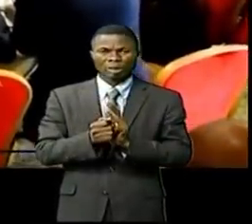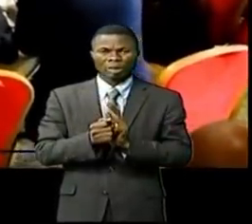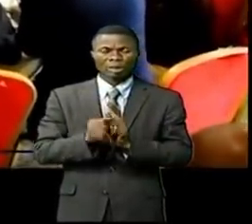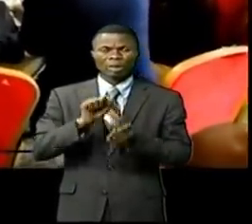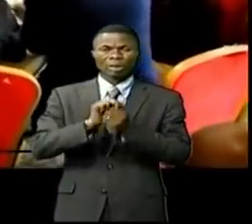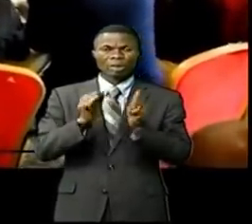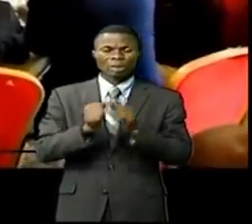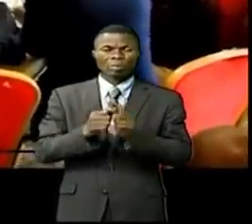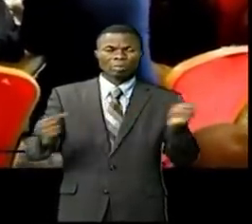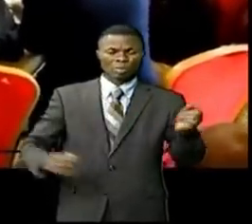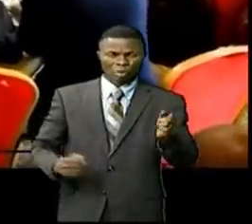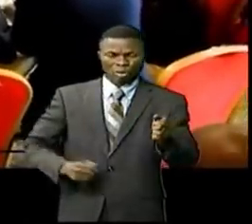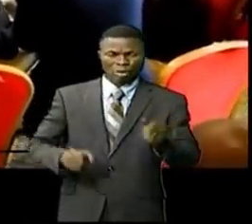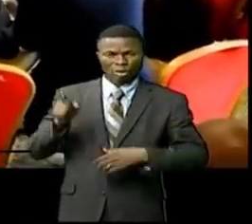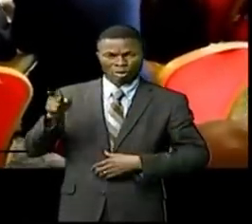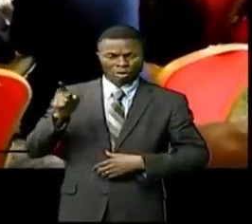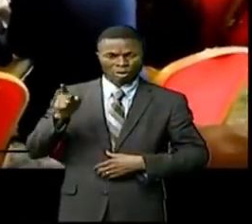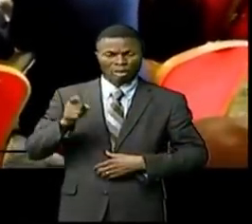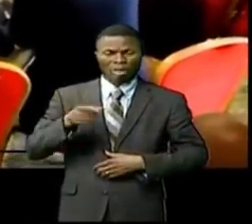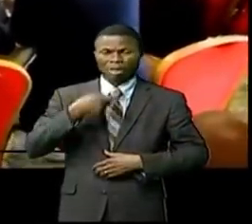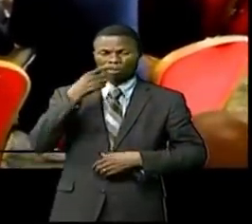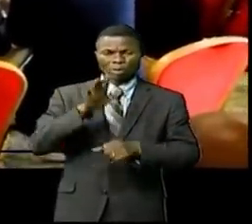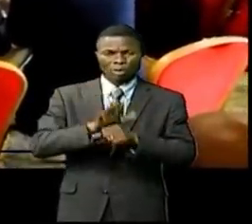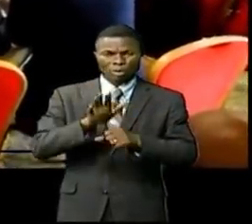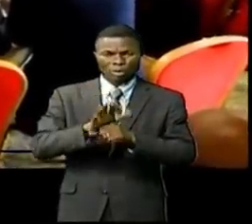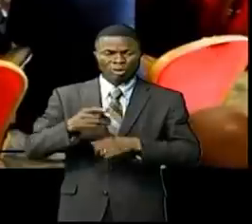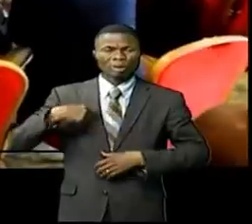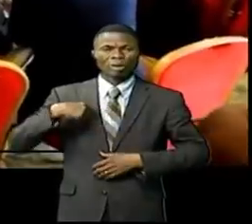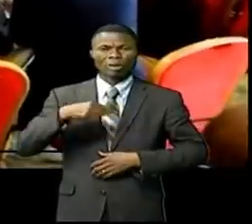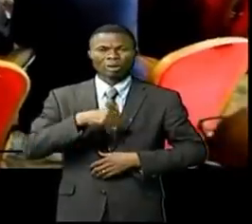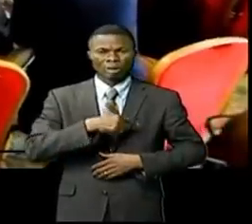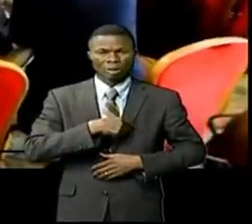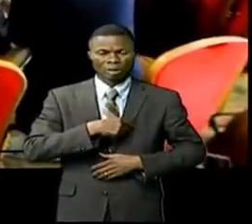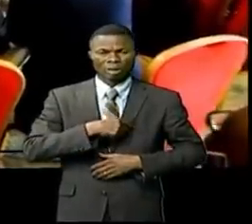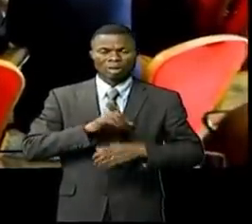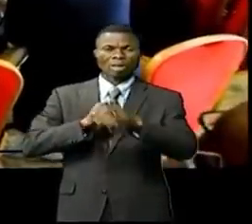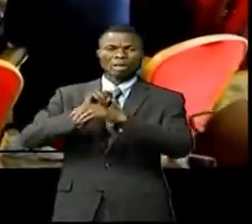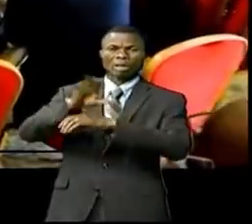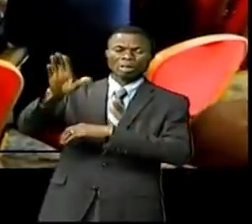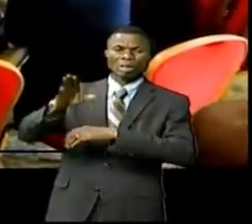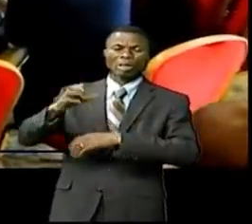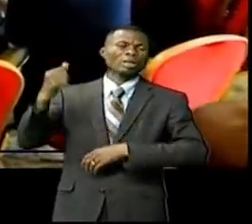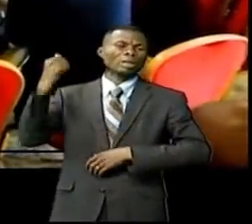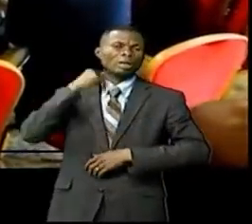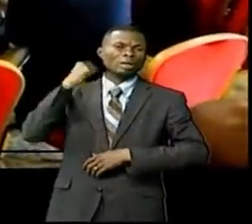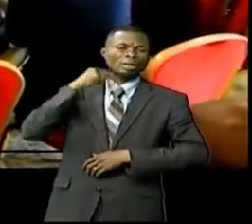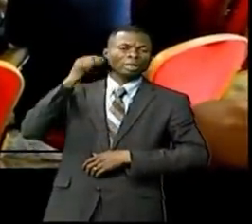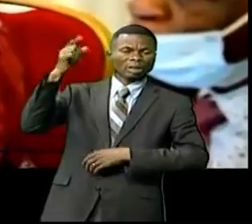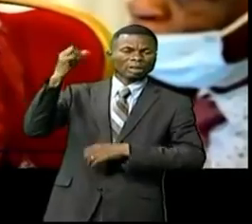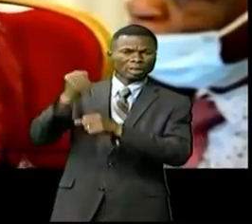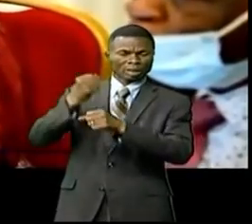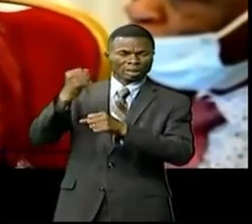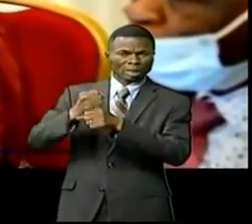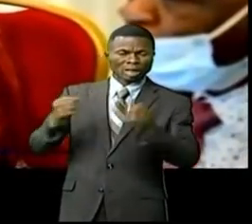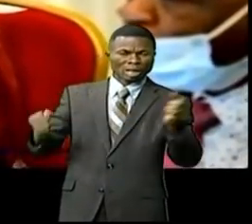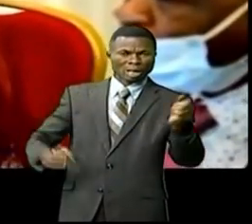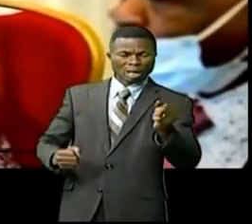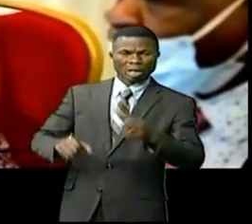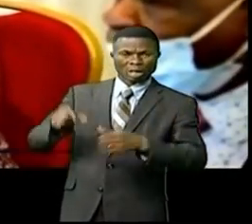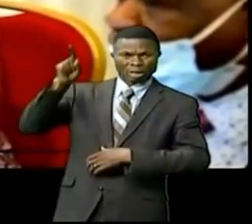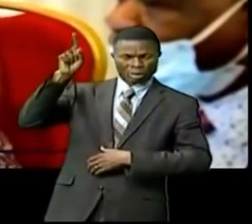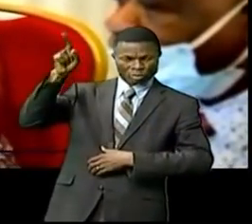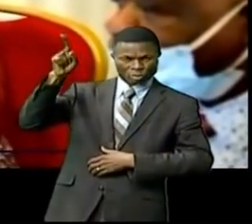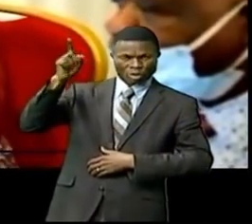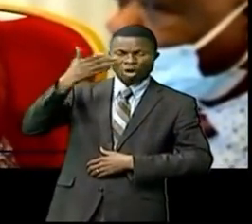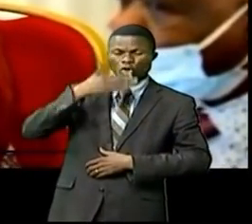à l'Angola qui insiste à ce que nous puissions envoyer des médecins pour qu'ils puissent travailler dans